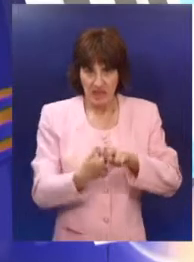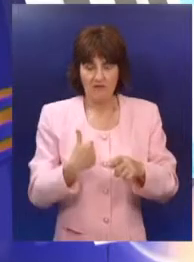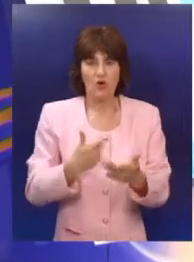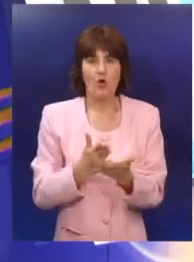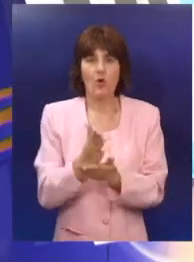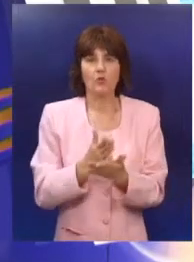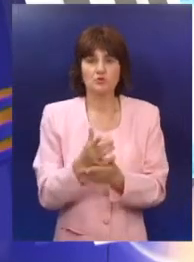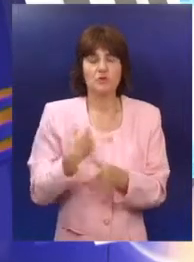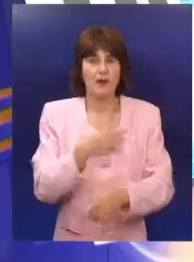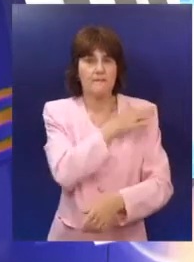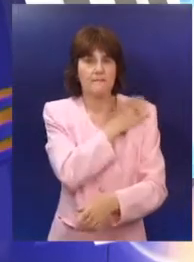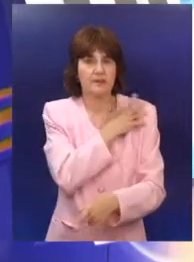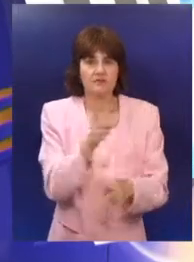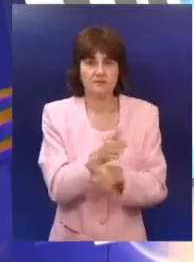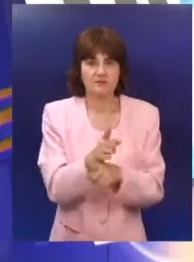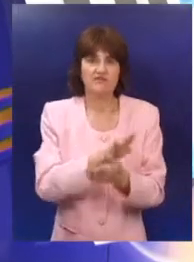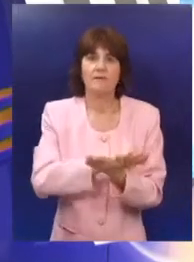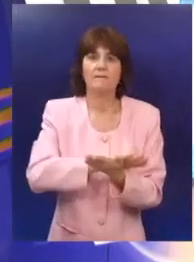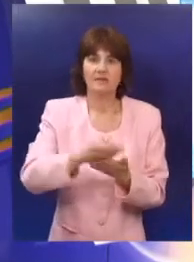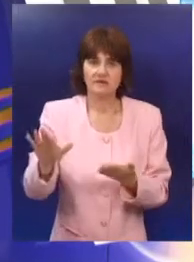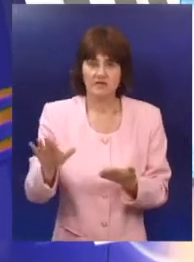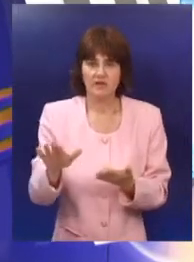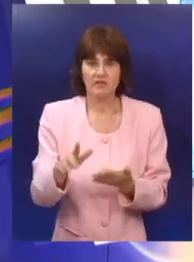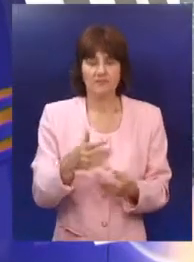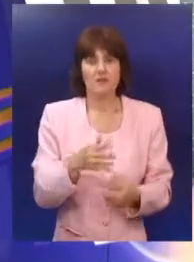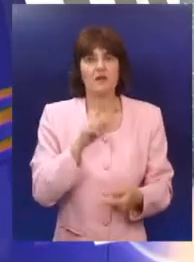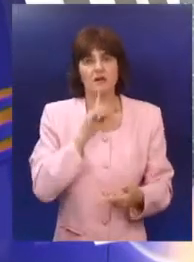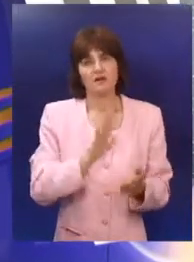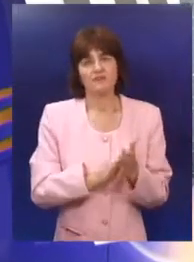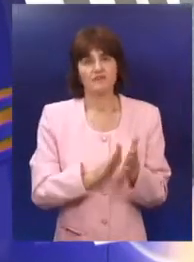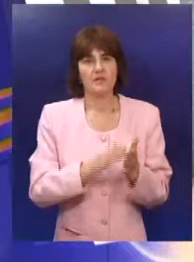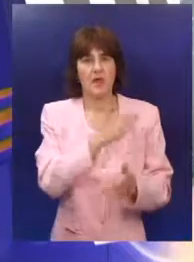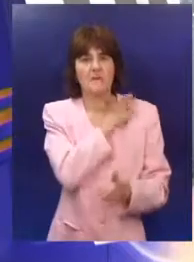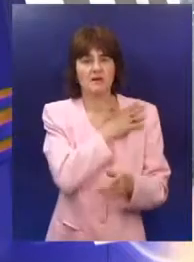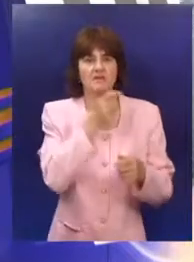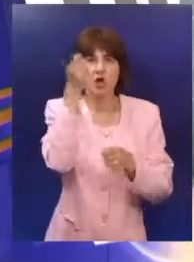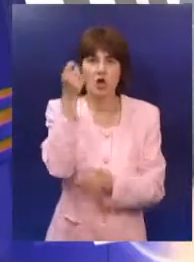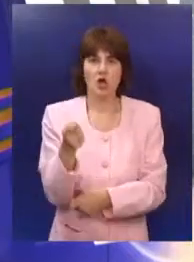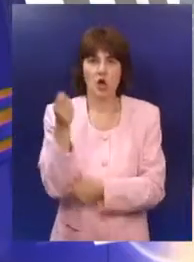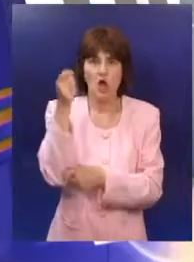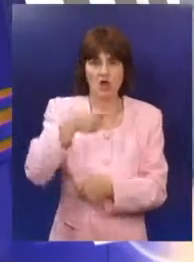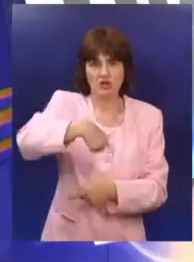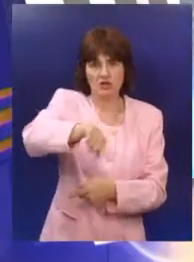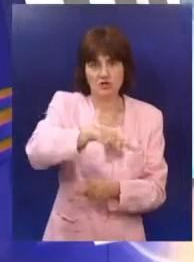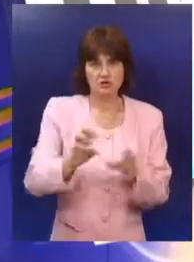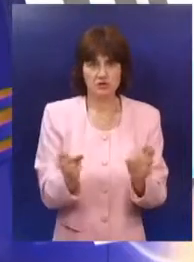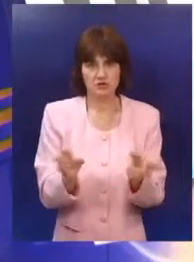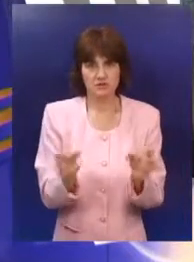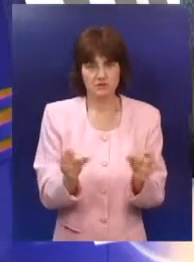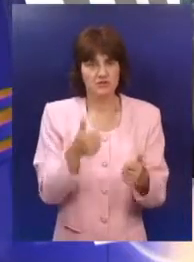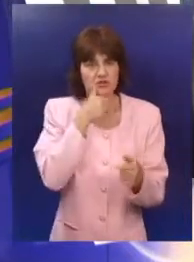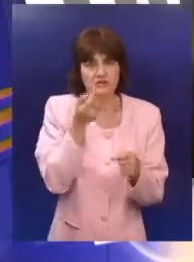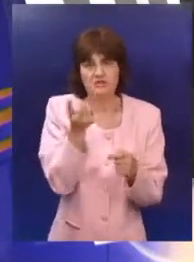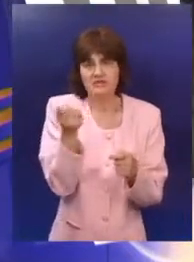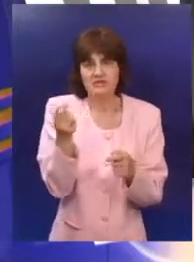a usluge popravke su besplatne. Za sada nije bilo primjedbi na rad majstora, a popravljali su roletne, vrata, šporete i sve